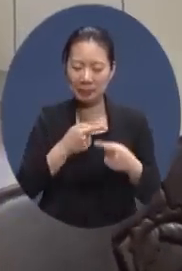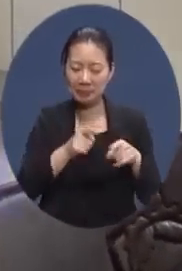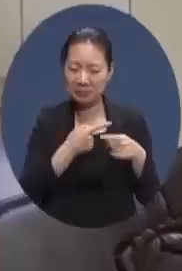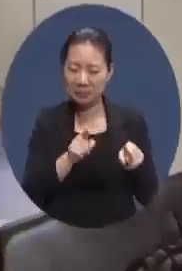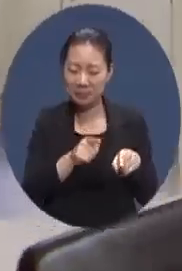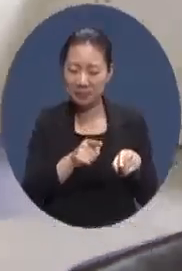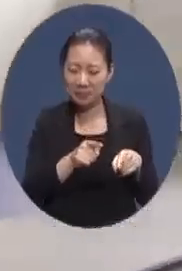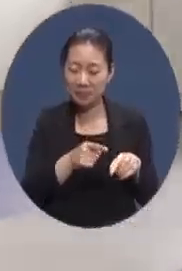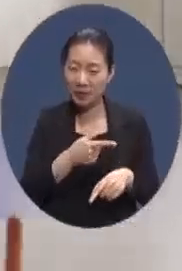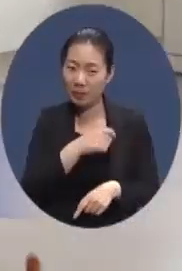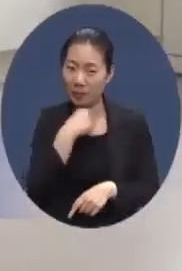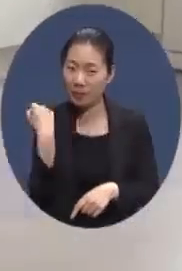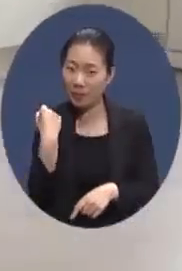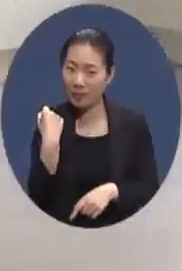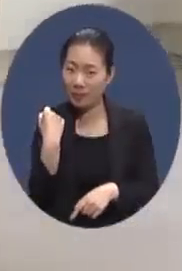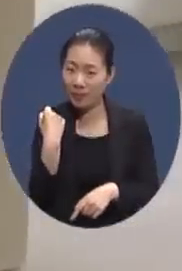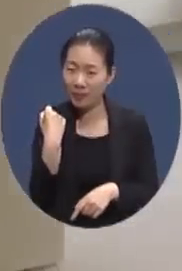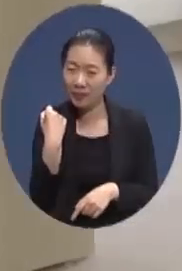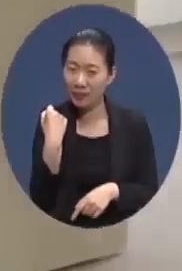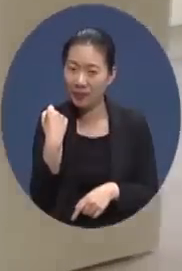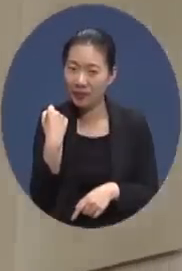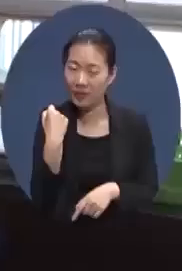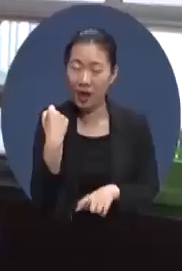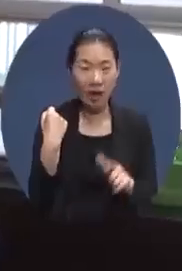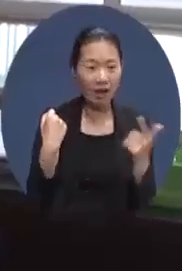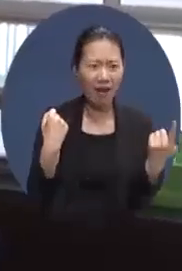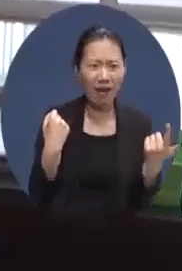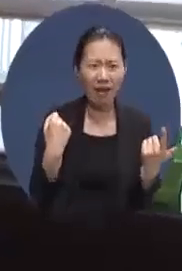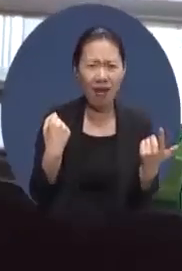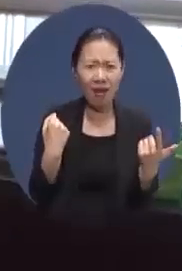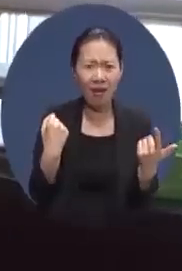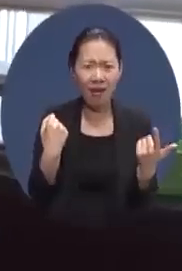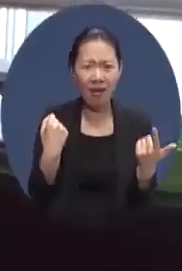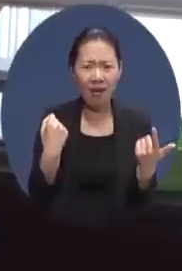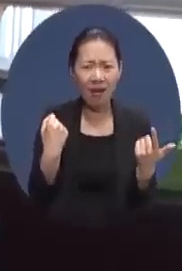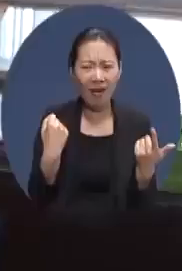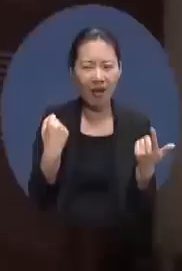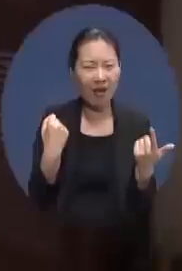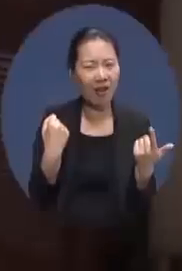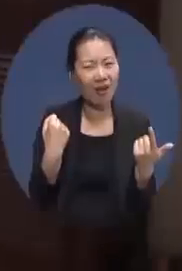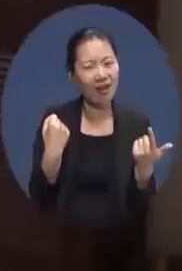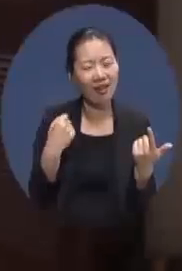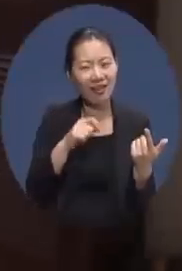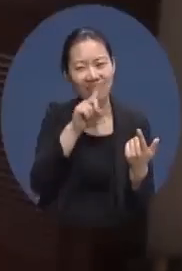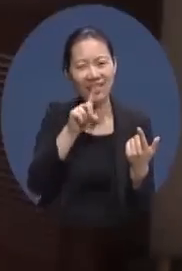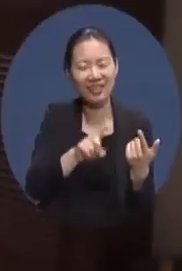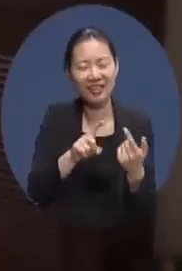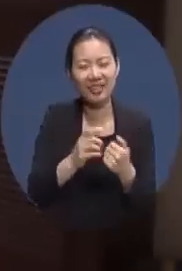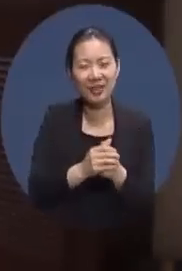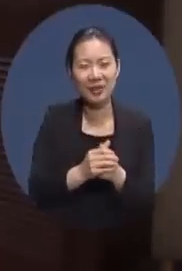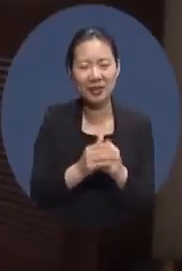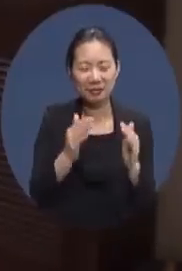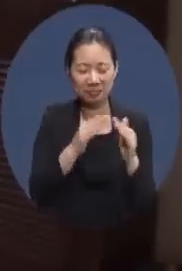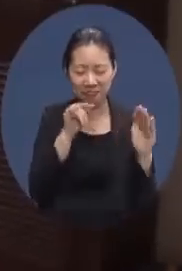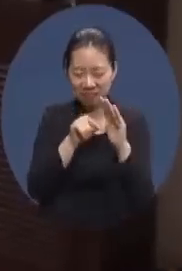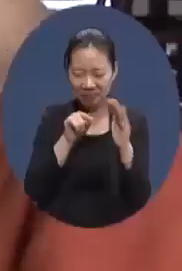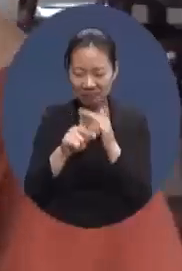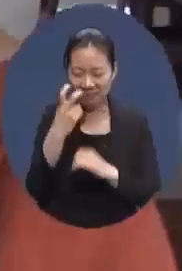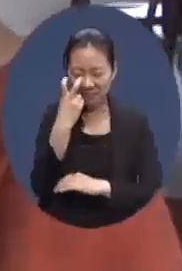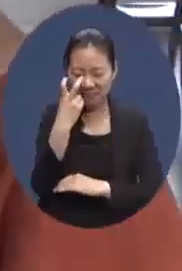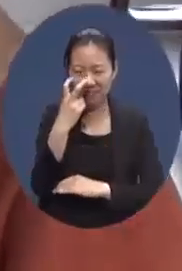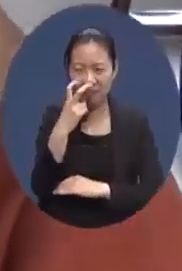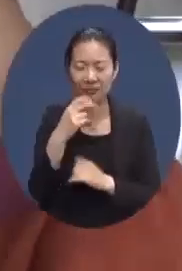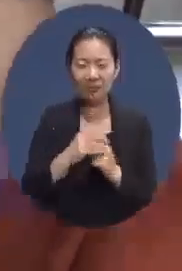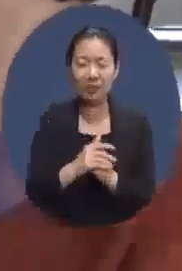희준아 맛있어? 아니요 표정은 아니요? 예 표정은 아닌데요 자 이제 집안 구석구석을 탐구해 봅니다 네네